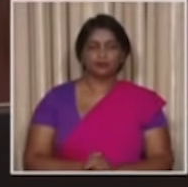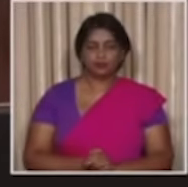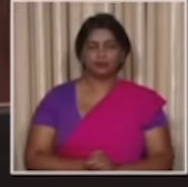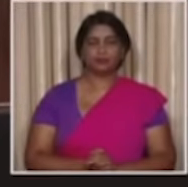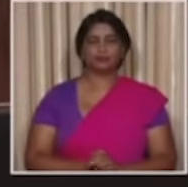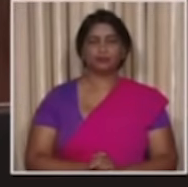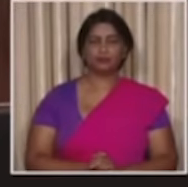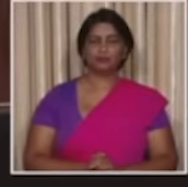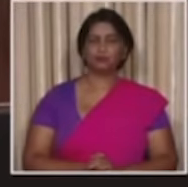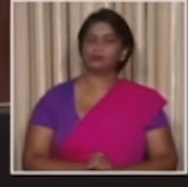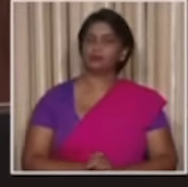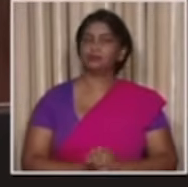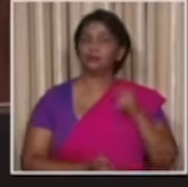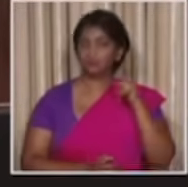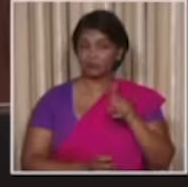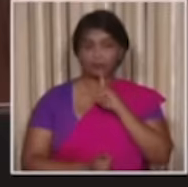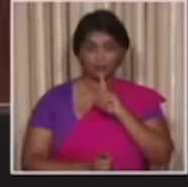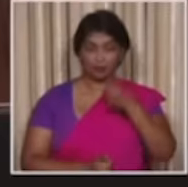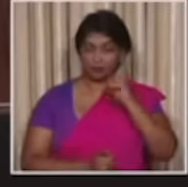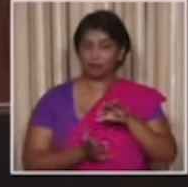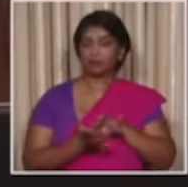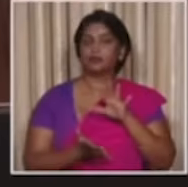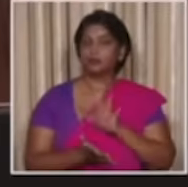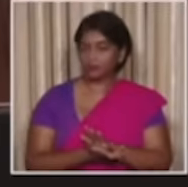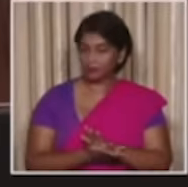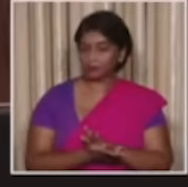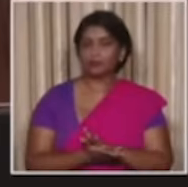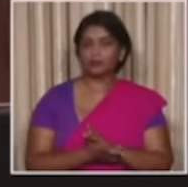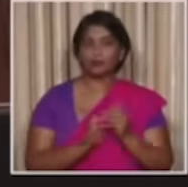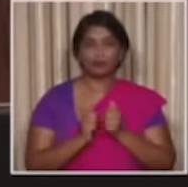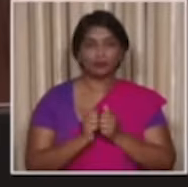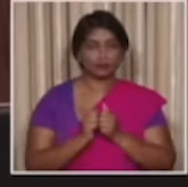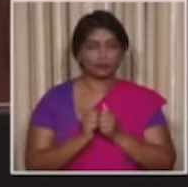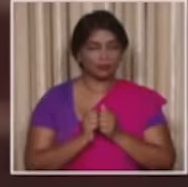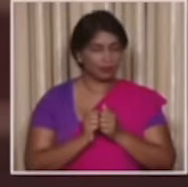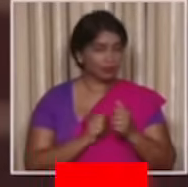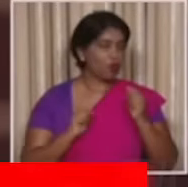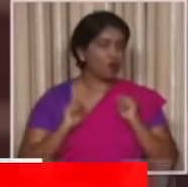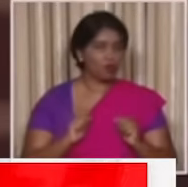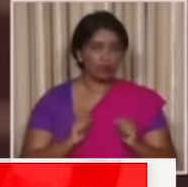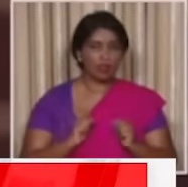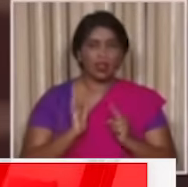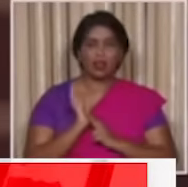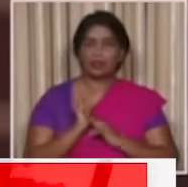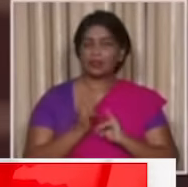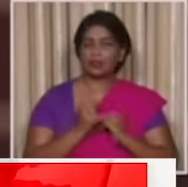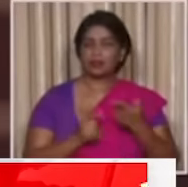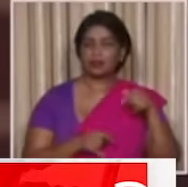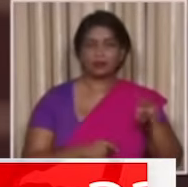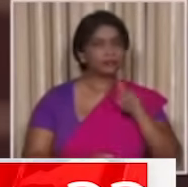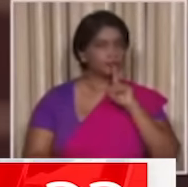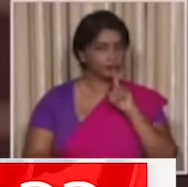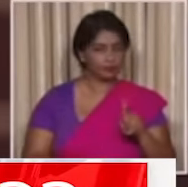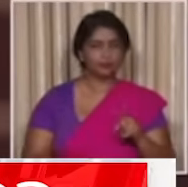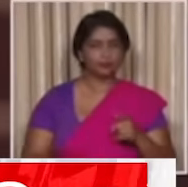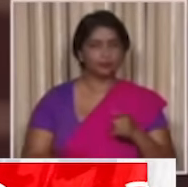කතානායකතුමනි, ඔබතුමා දීපු නියෝගයක් කටයුතු කර යුතු ආකාරය පිළිබඳව නිමල් සිරිපාල ඇමතිතුමා මෙතන ප්‍රකාශයක්